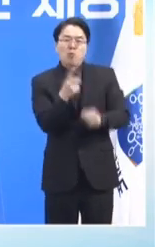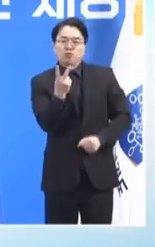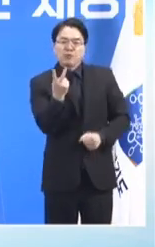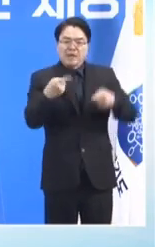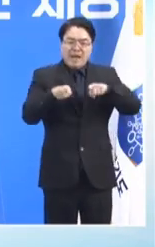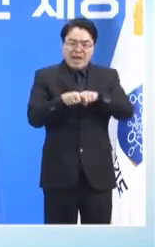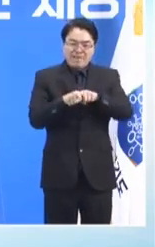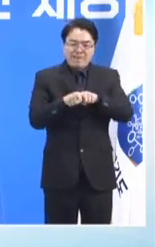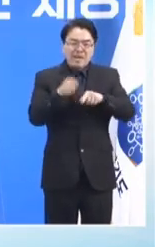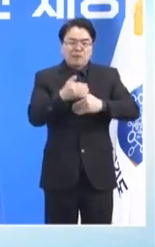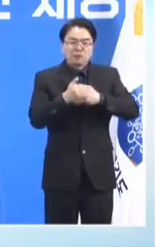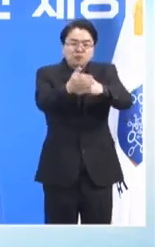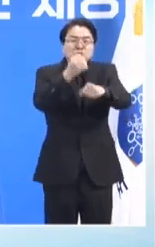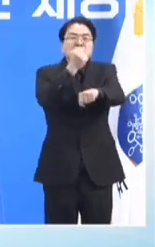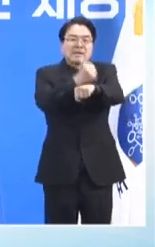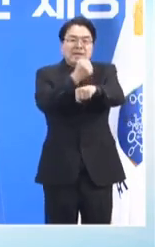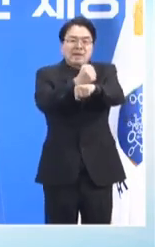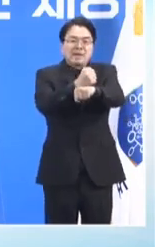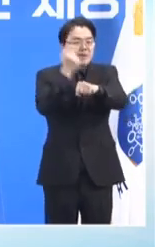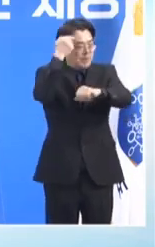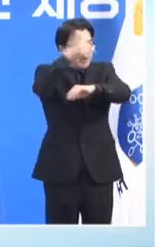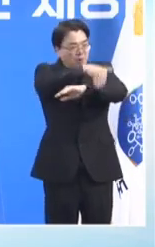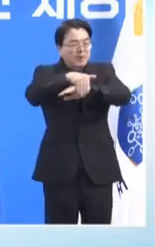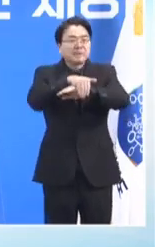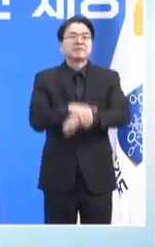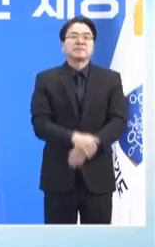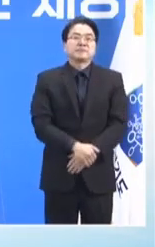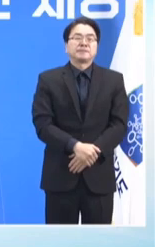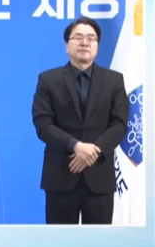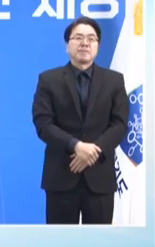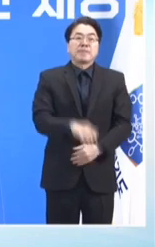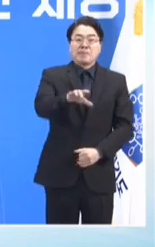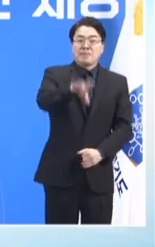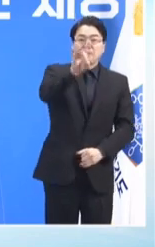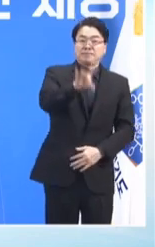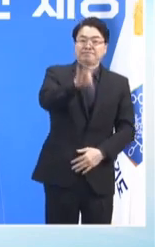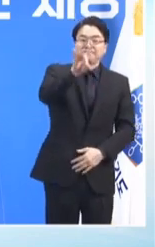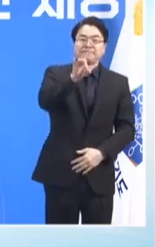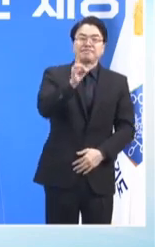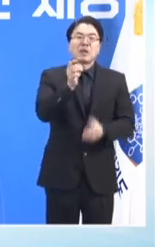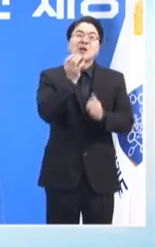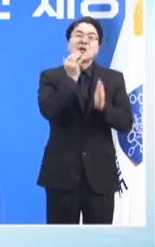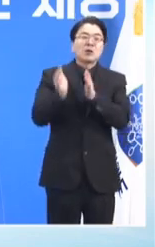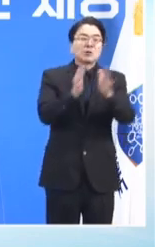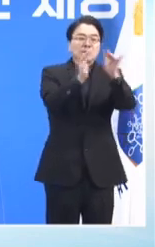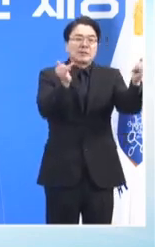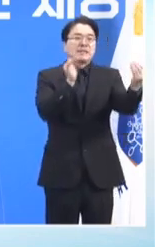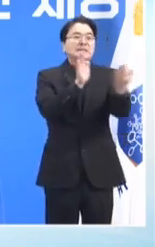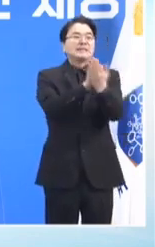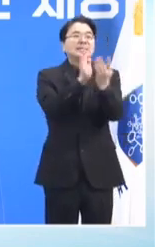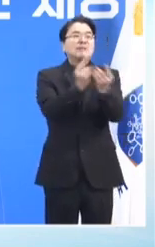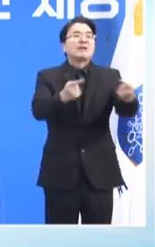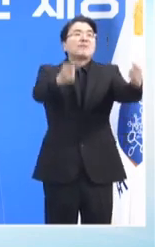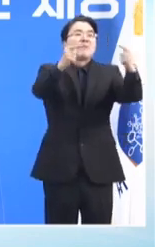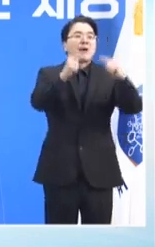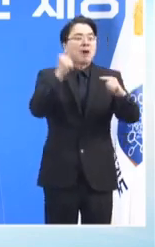3대 추진 전략을 추진하여 실행할 계획입니다. 먼저 도민이 직접 참여하고